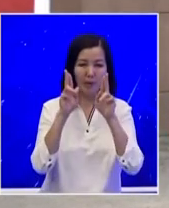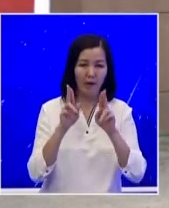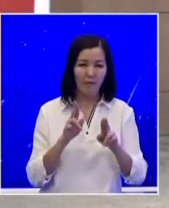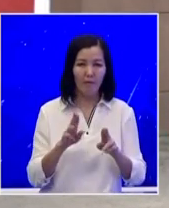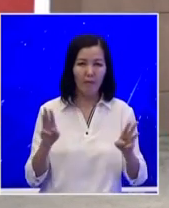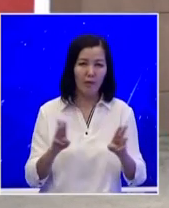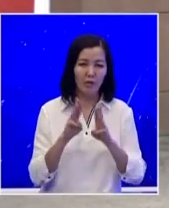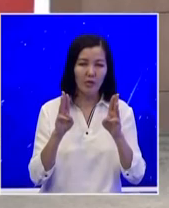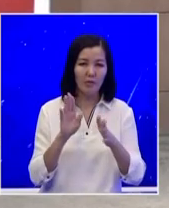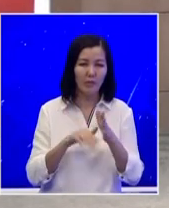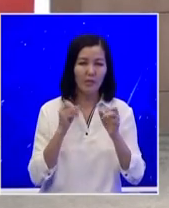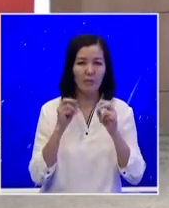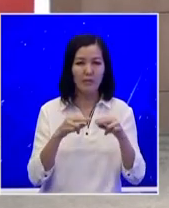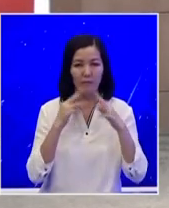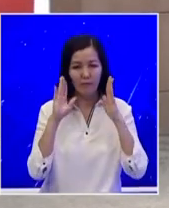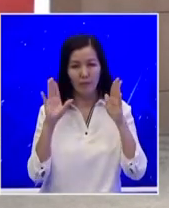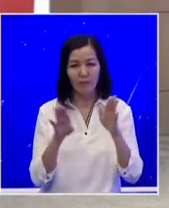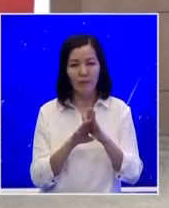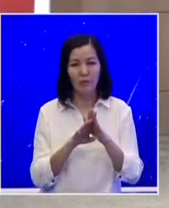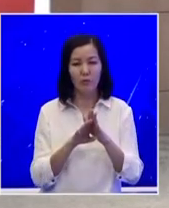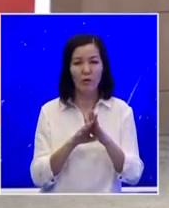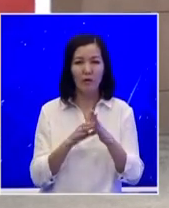пожарной безопасности в быту. Это